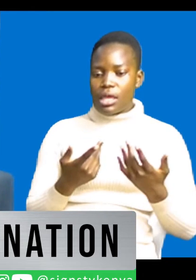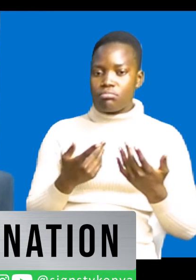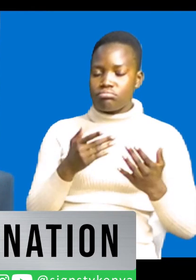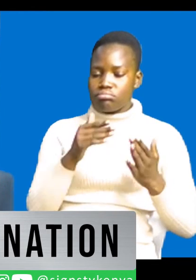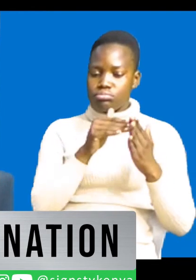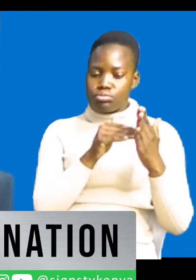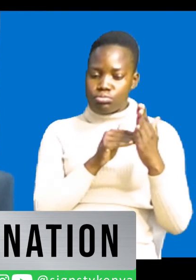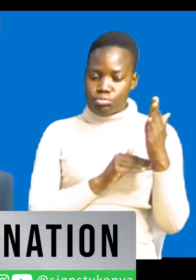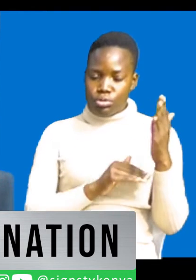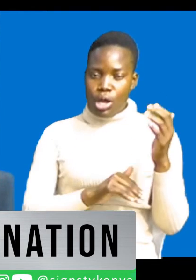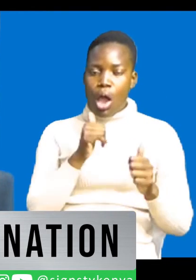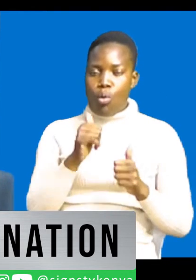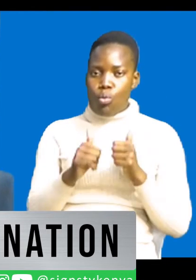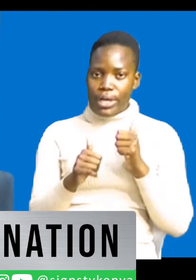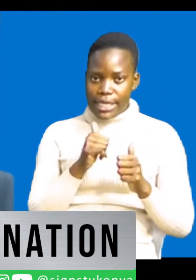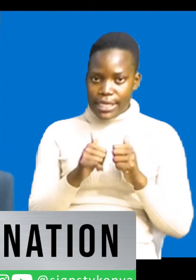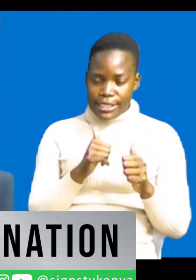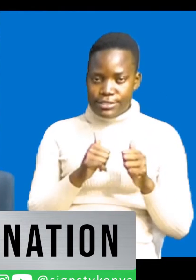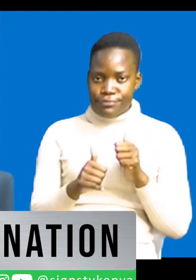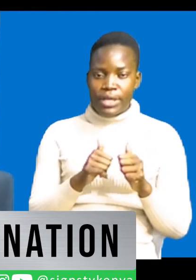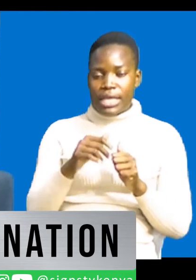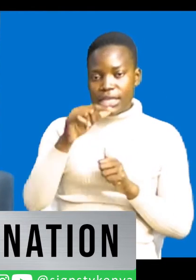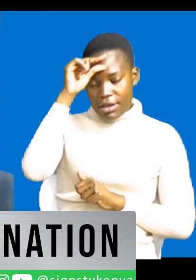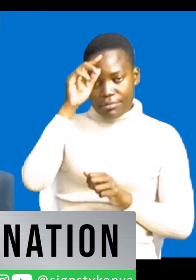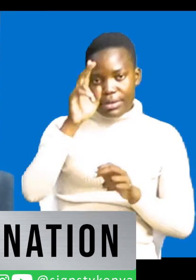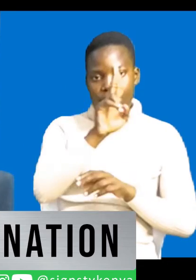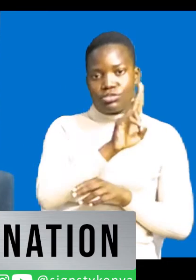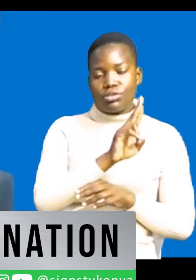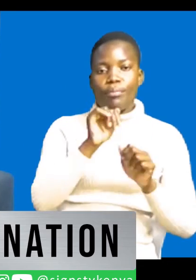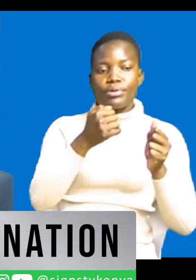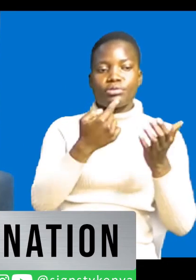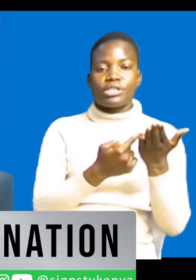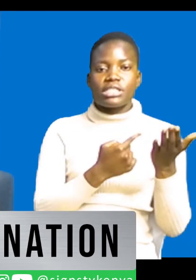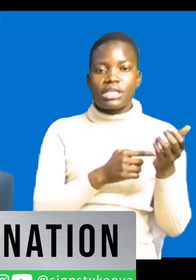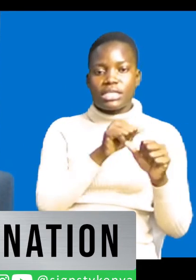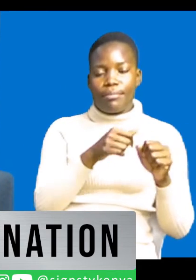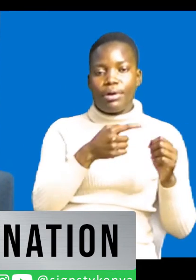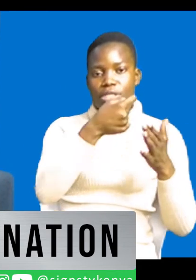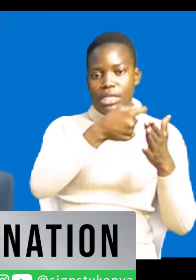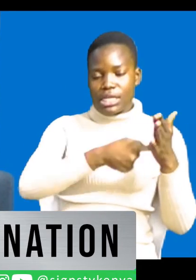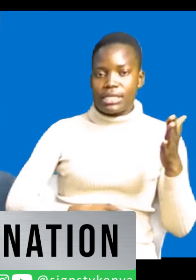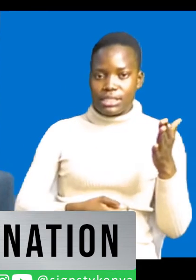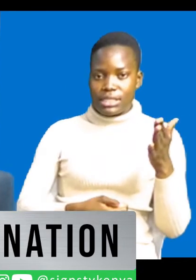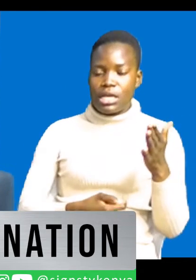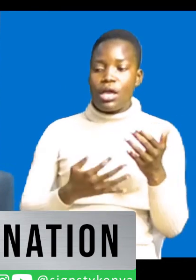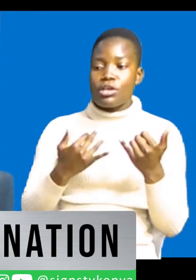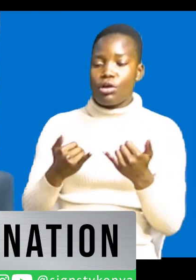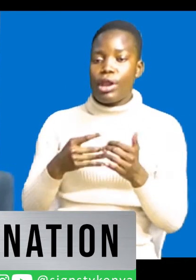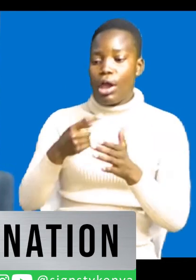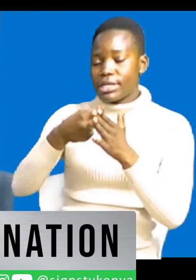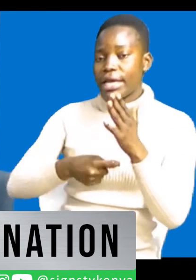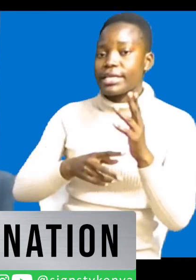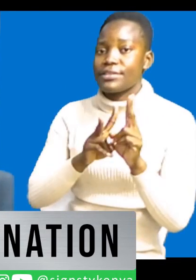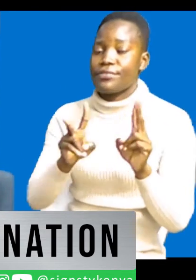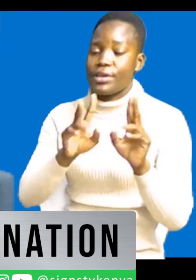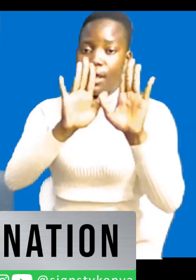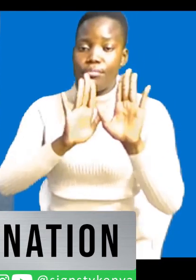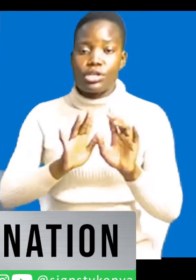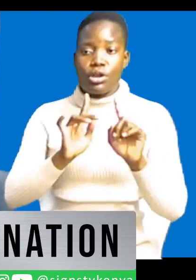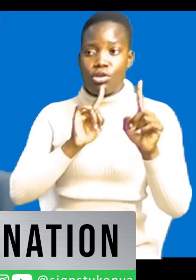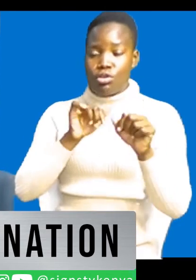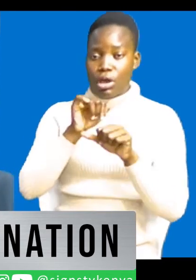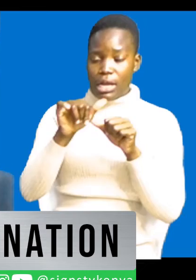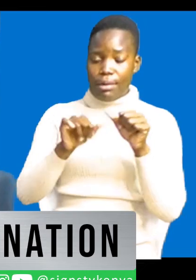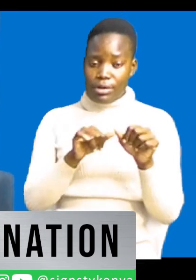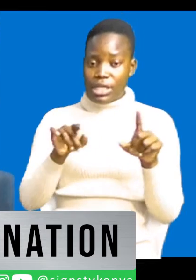government is using that you can bargain for taxes? I think Jonah, taxation ni kitu muhimu sana tuongee, na ni